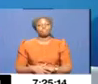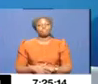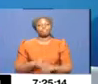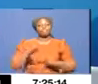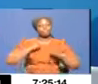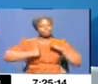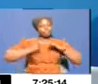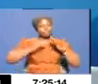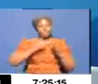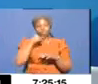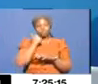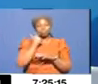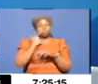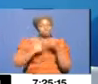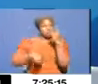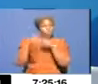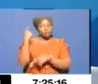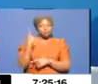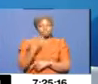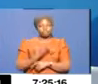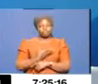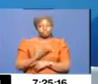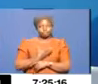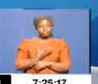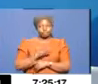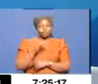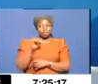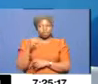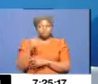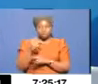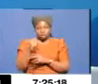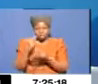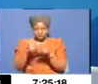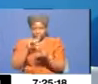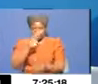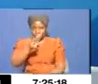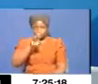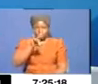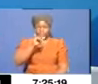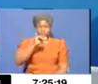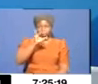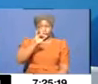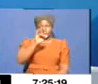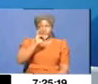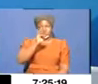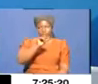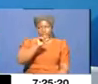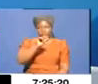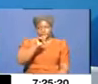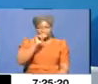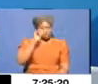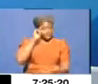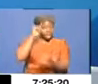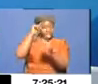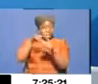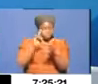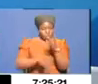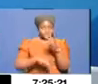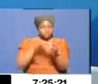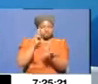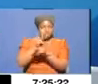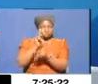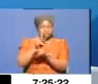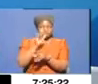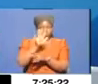anni a fede che mi chiese l'Olimpicchi di Dini Tokyo, Bridget Koskei, hanno annuia quei fadi tagli lanchi ambiosa marathon za